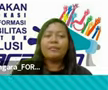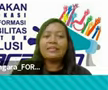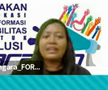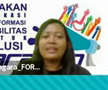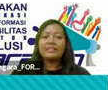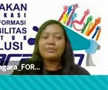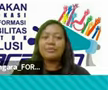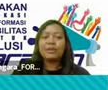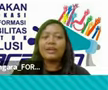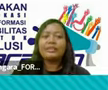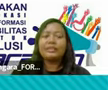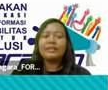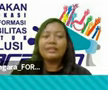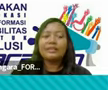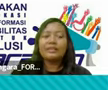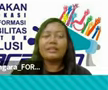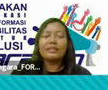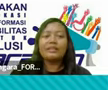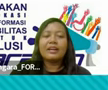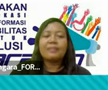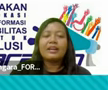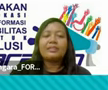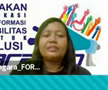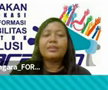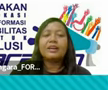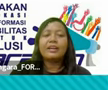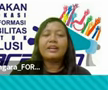dan pemerintah desa sudah mulai